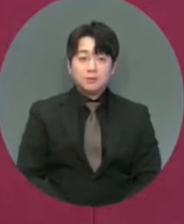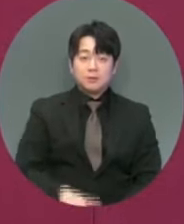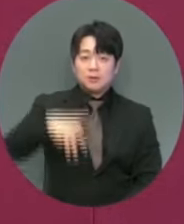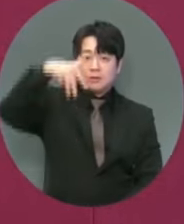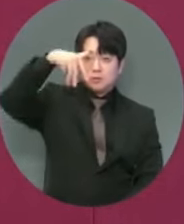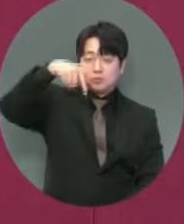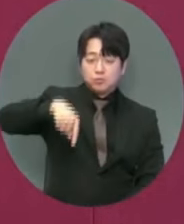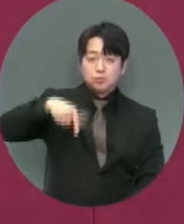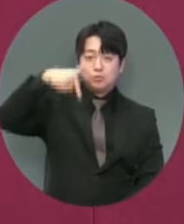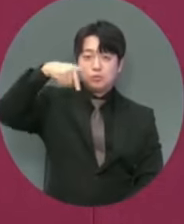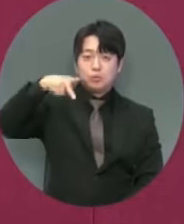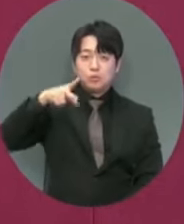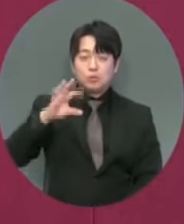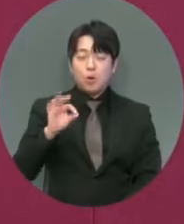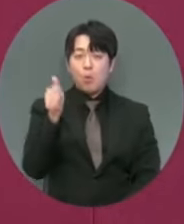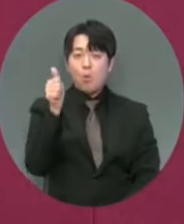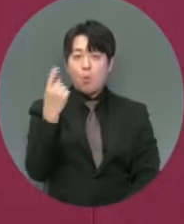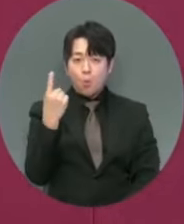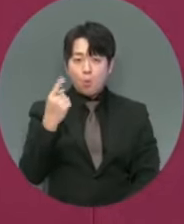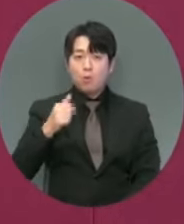추경호 의원,